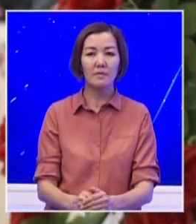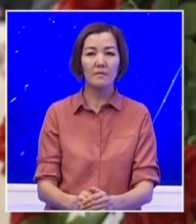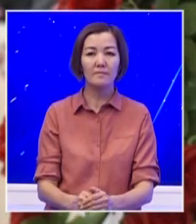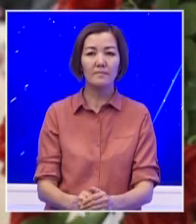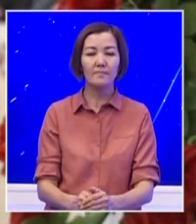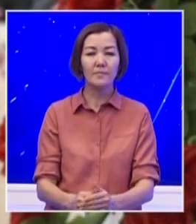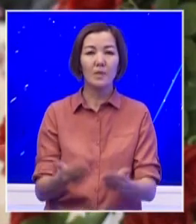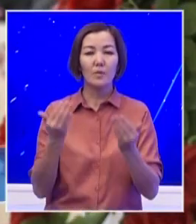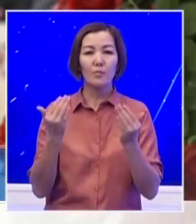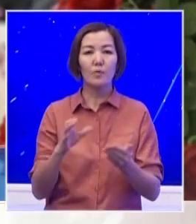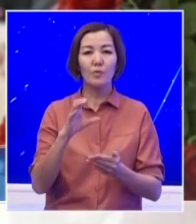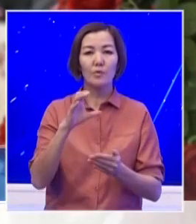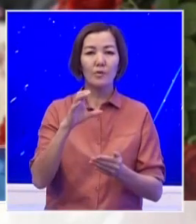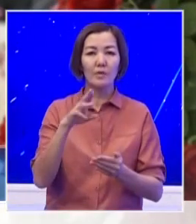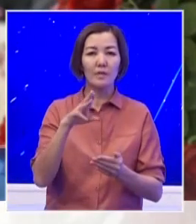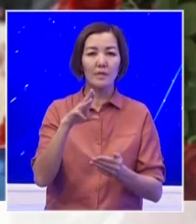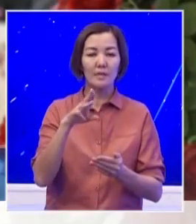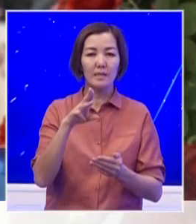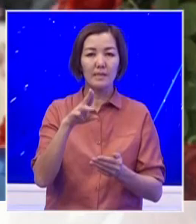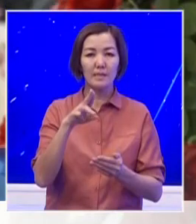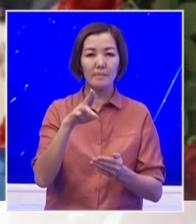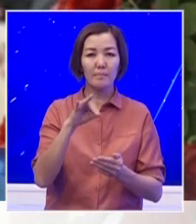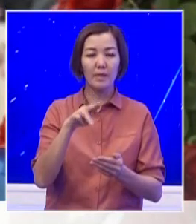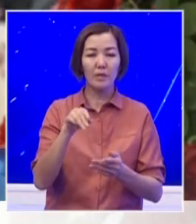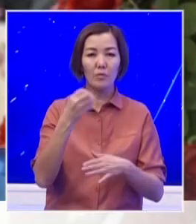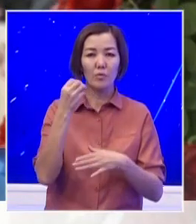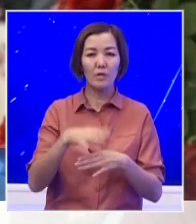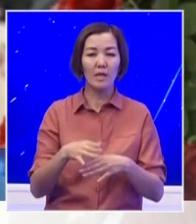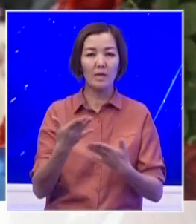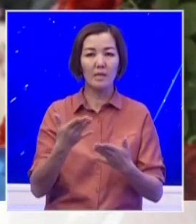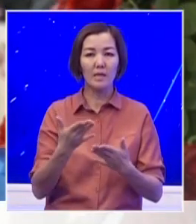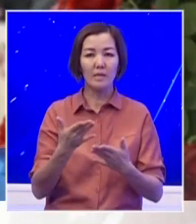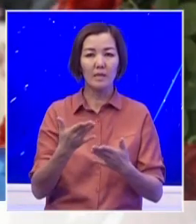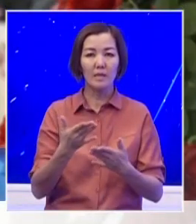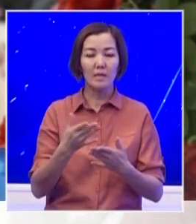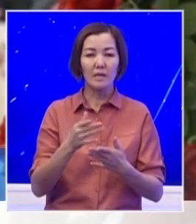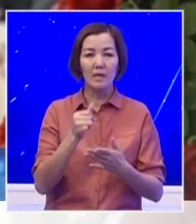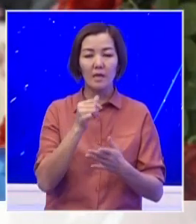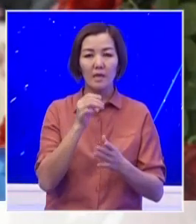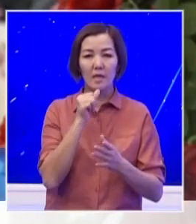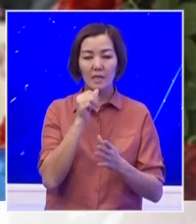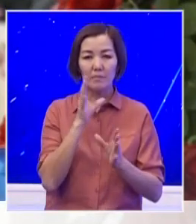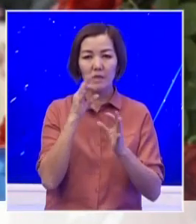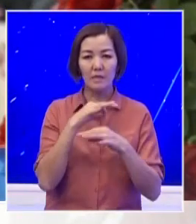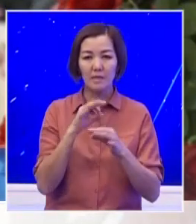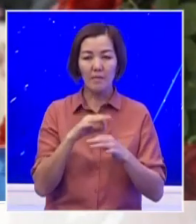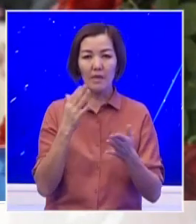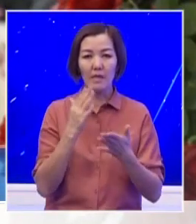СПИД орталығынан және де бізде экспресс сынамалар бар. Гинеколог маман ашық есік